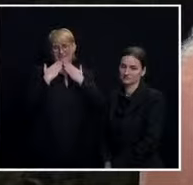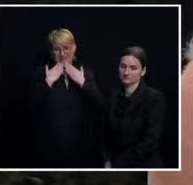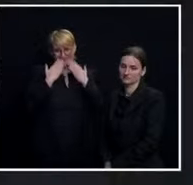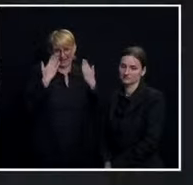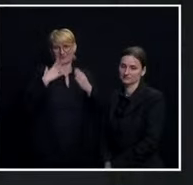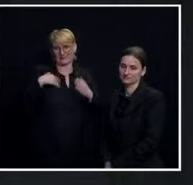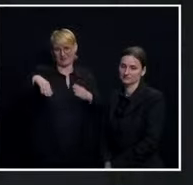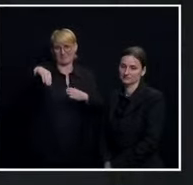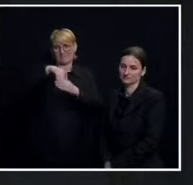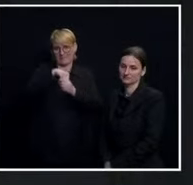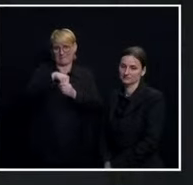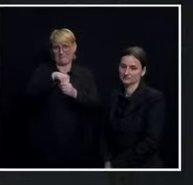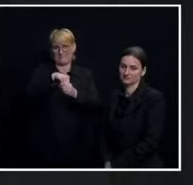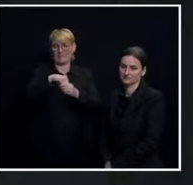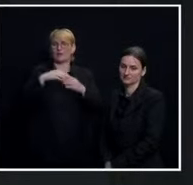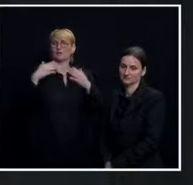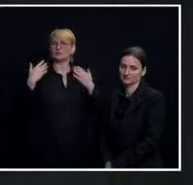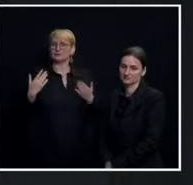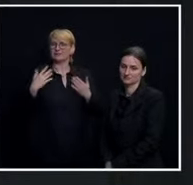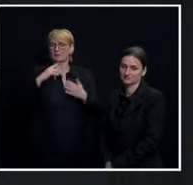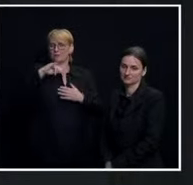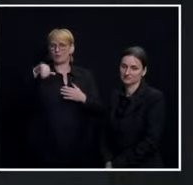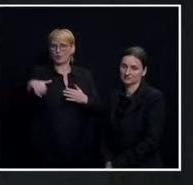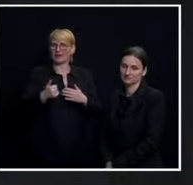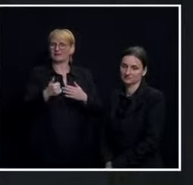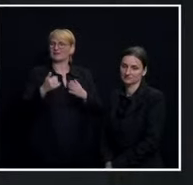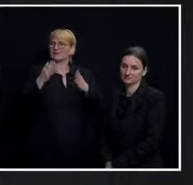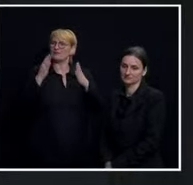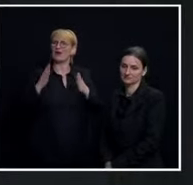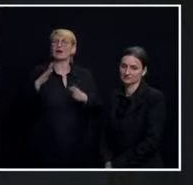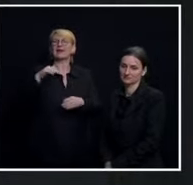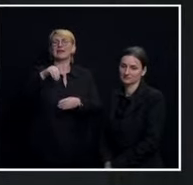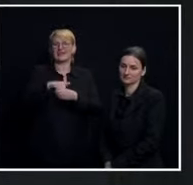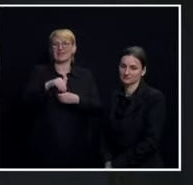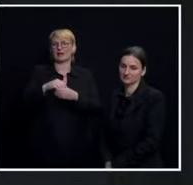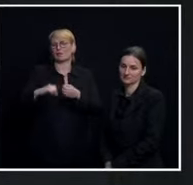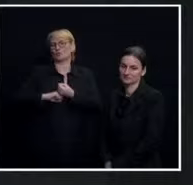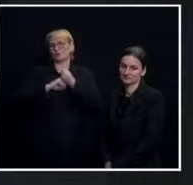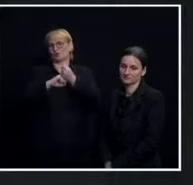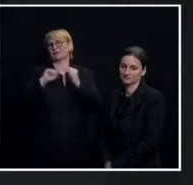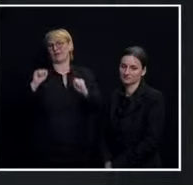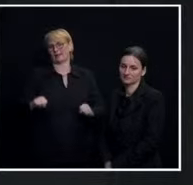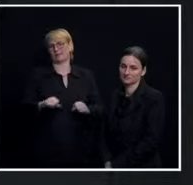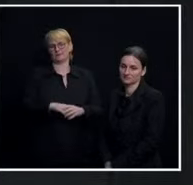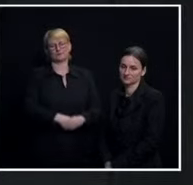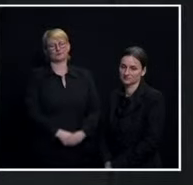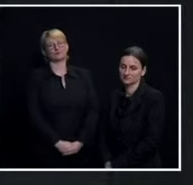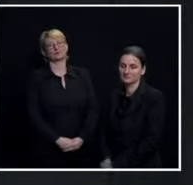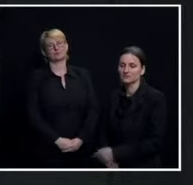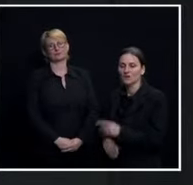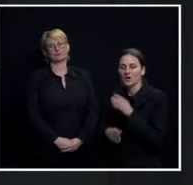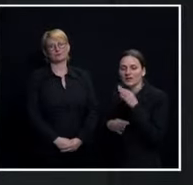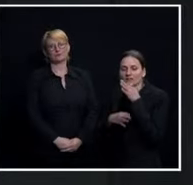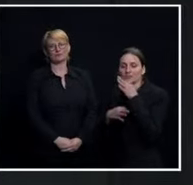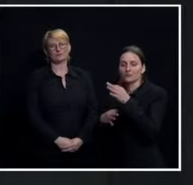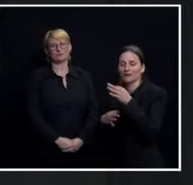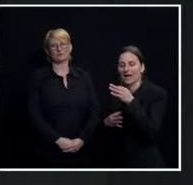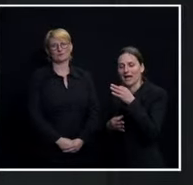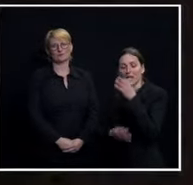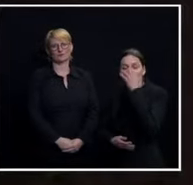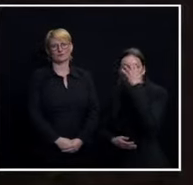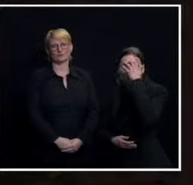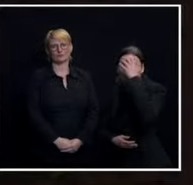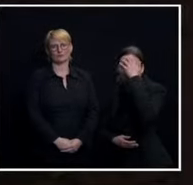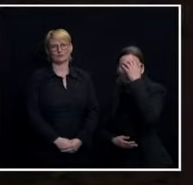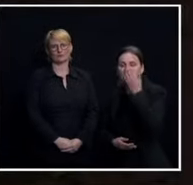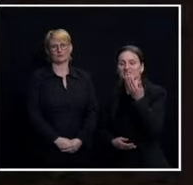teilnehmen konnten, konnten wir dieses Projekt auch fachlich, inhaltlich so gut unterstützen. Vielleicht noch eine Frage. München hat ja auch eine Vorreiterrolle